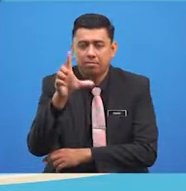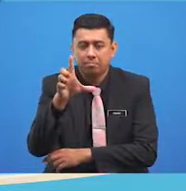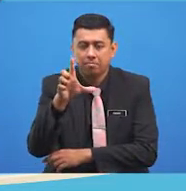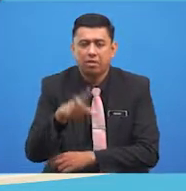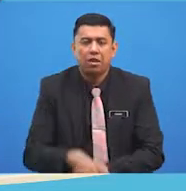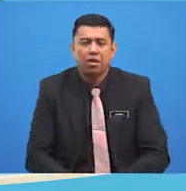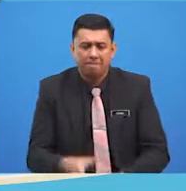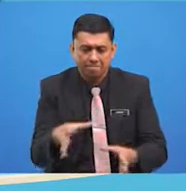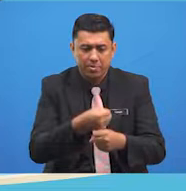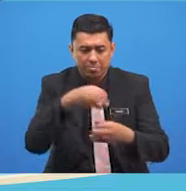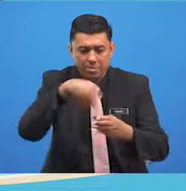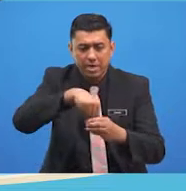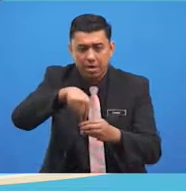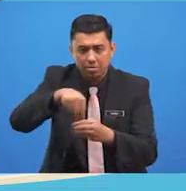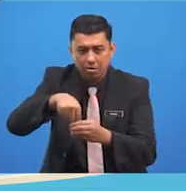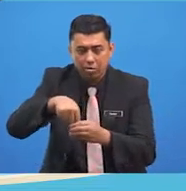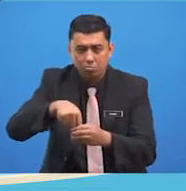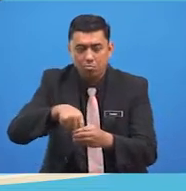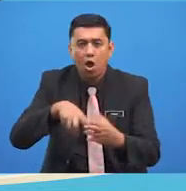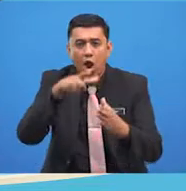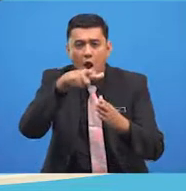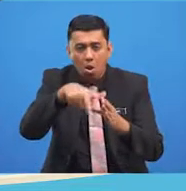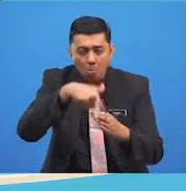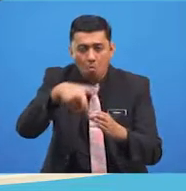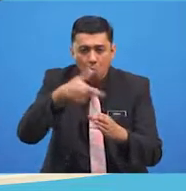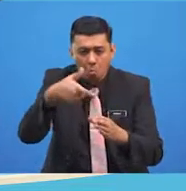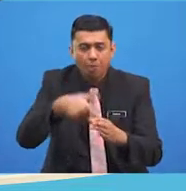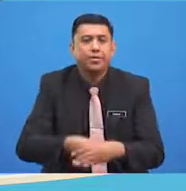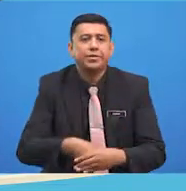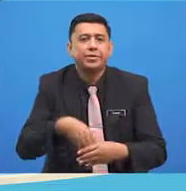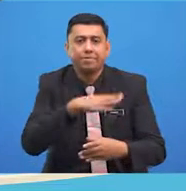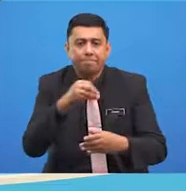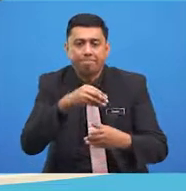dengan menggali atau melombong permukaan dan kerak bumi.